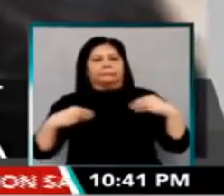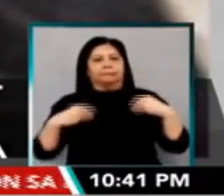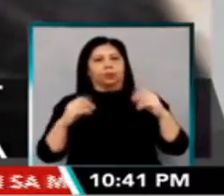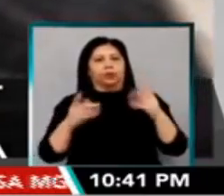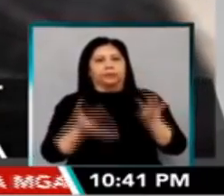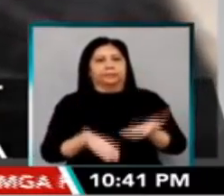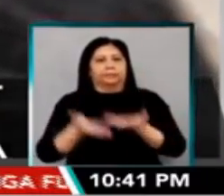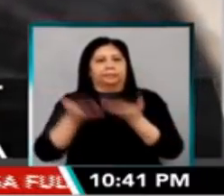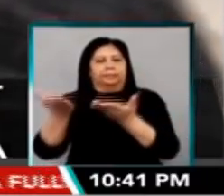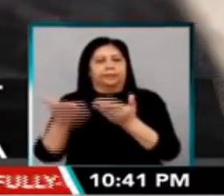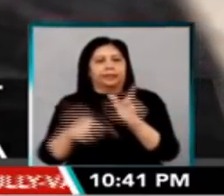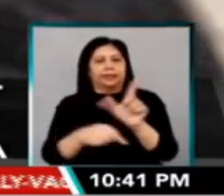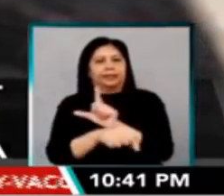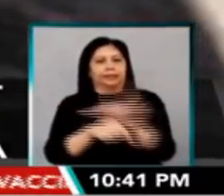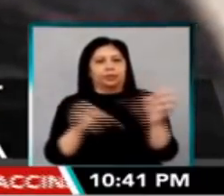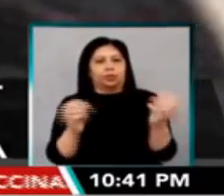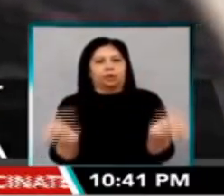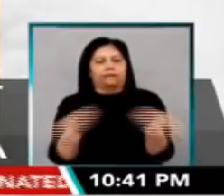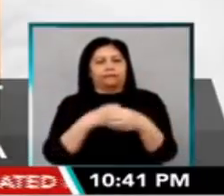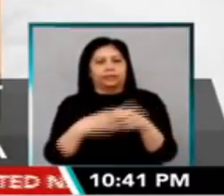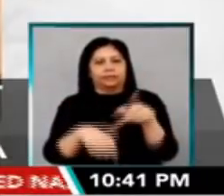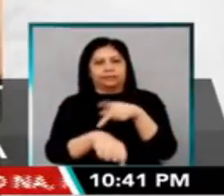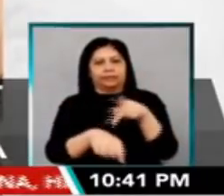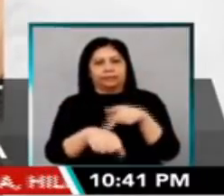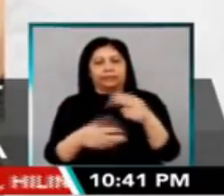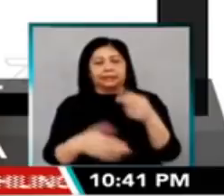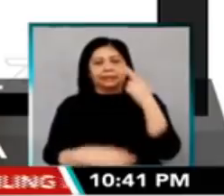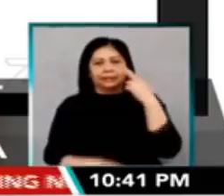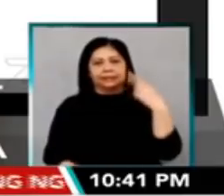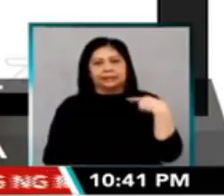Labor Office ng Pilipinas sa Riyadh.